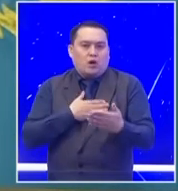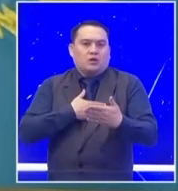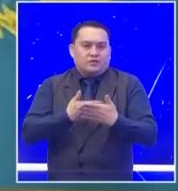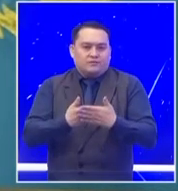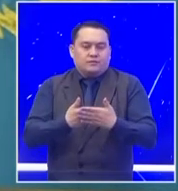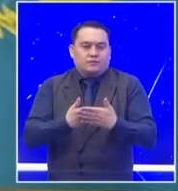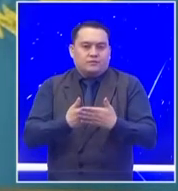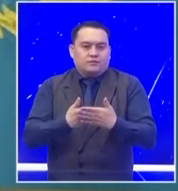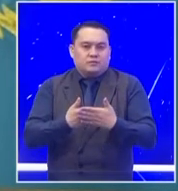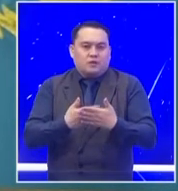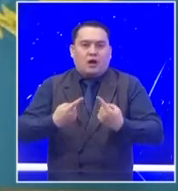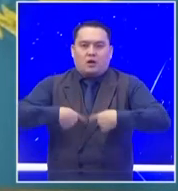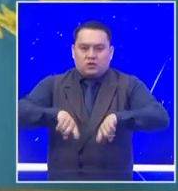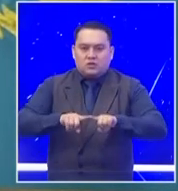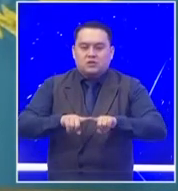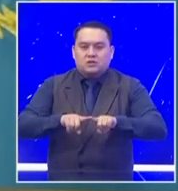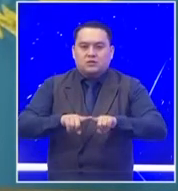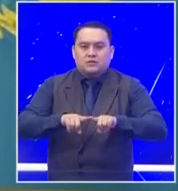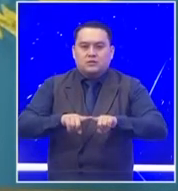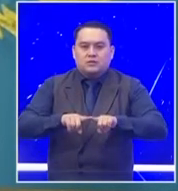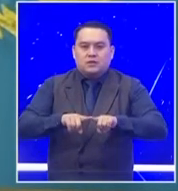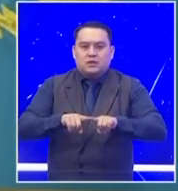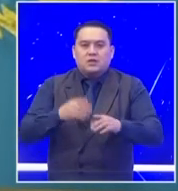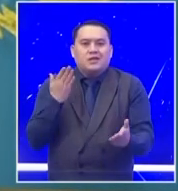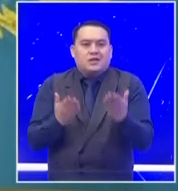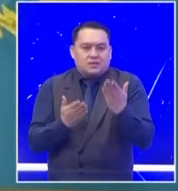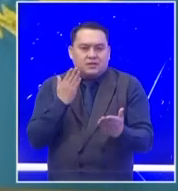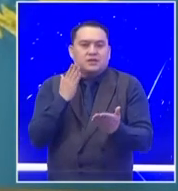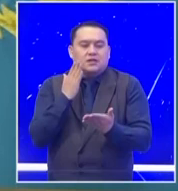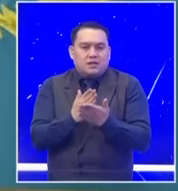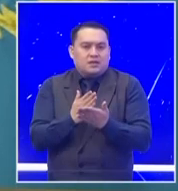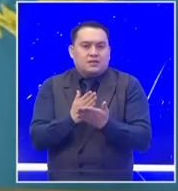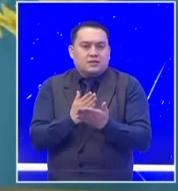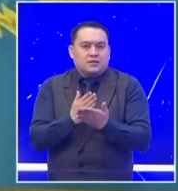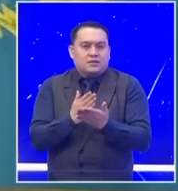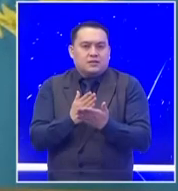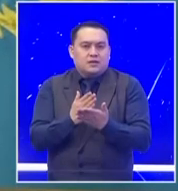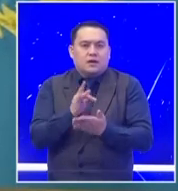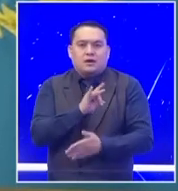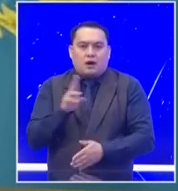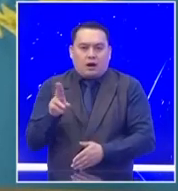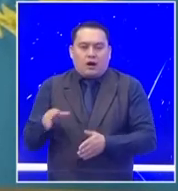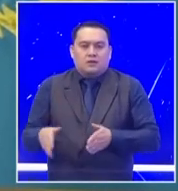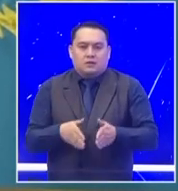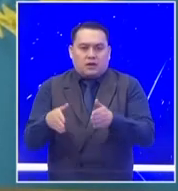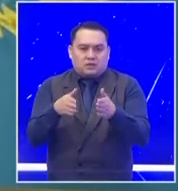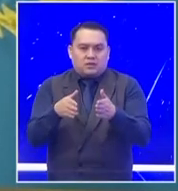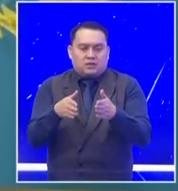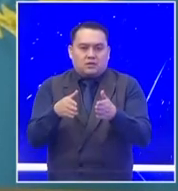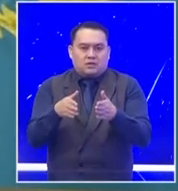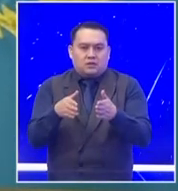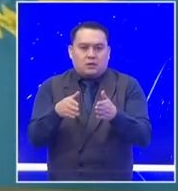мобилизуйте, организация. Ну, если где-то по вот этим республиканским трассам,